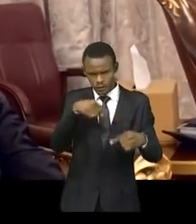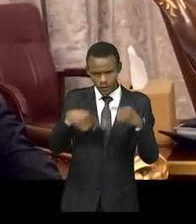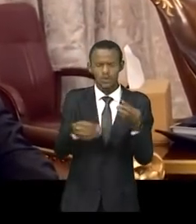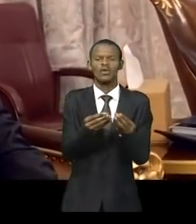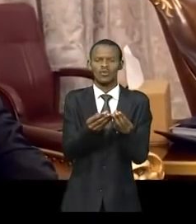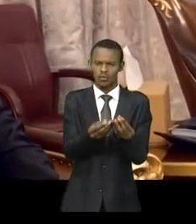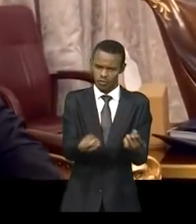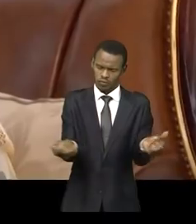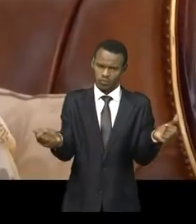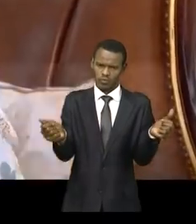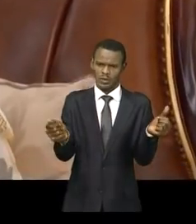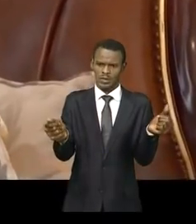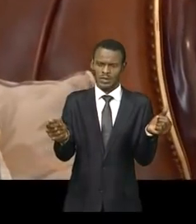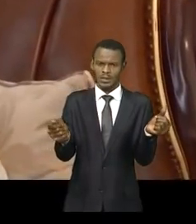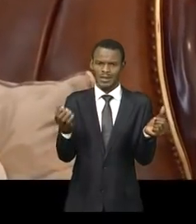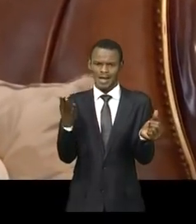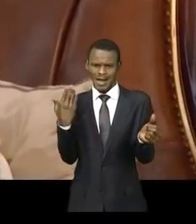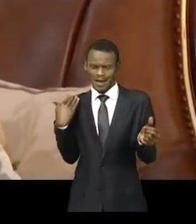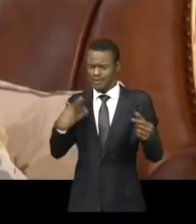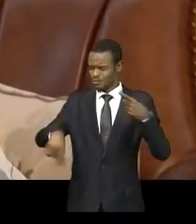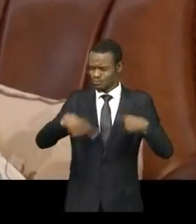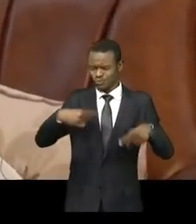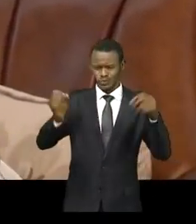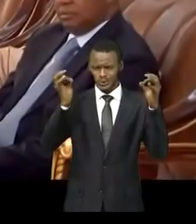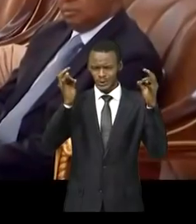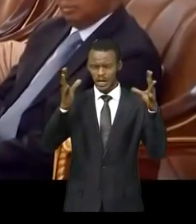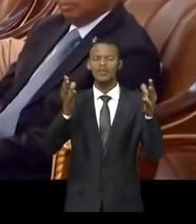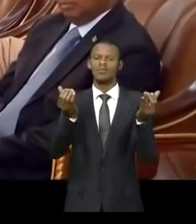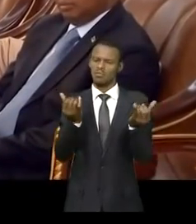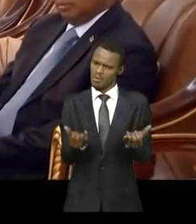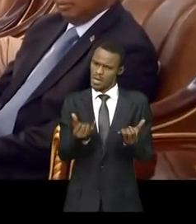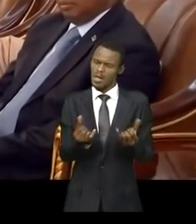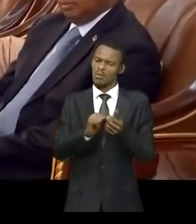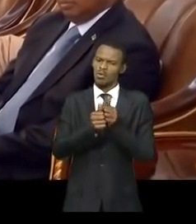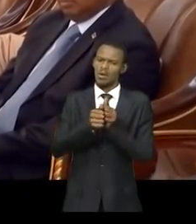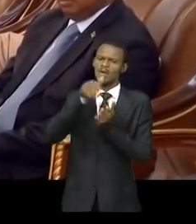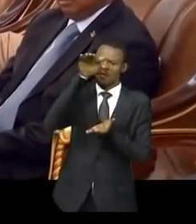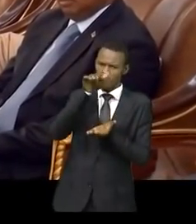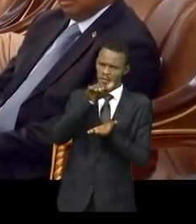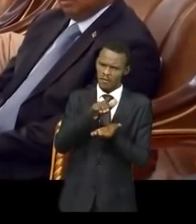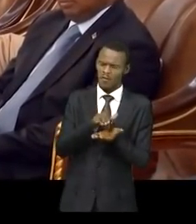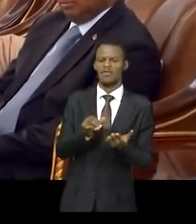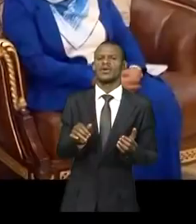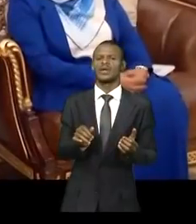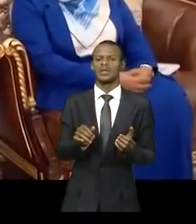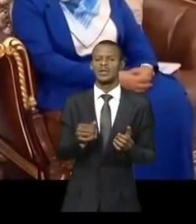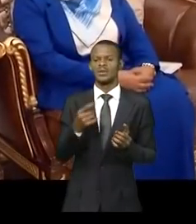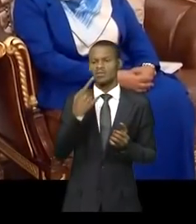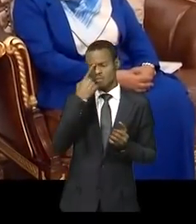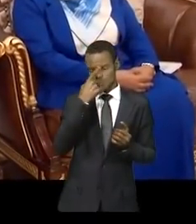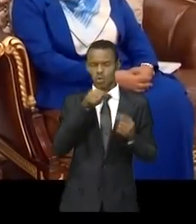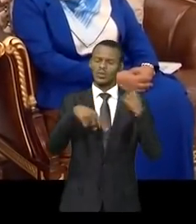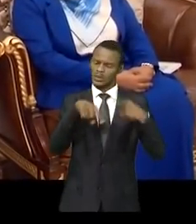de faire baisser la tension entre les trois États, une recette qui a porté ses fruits, matérialisée notamment par l'absence